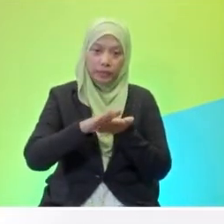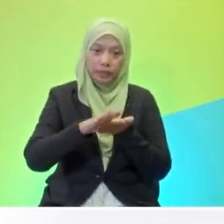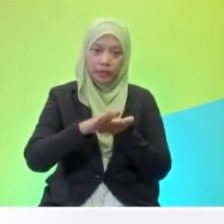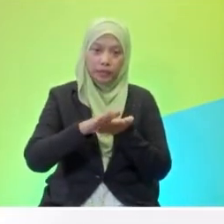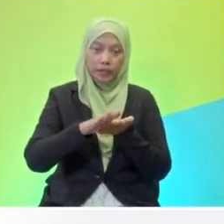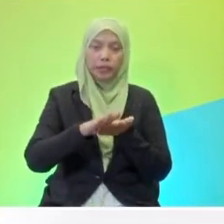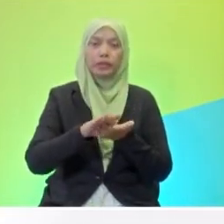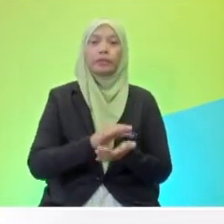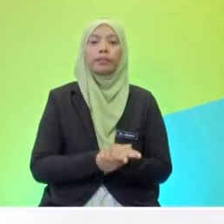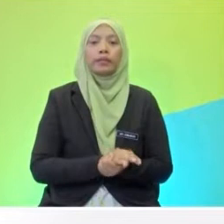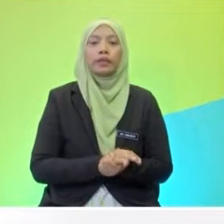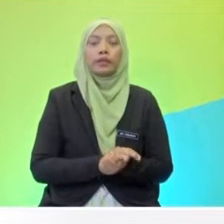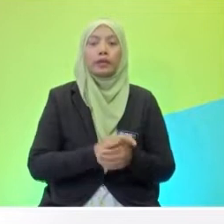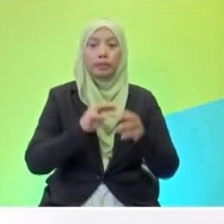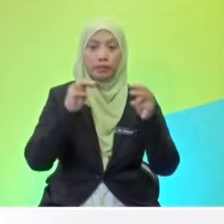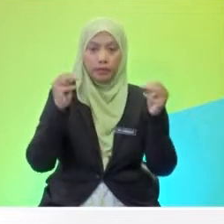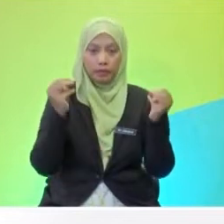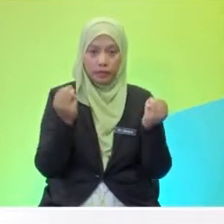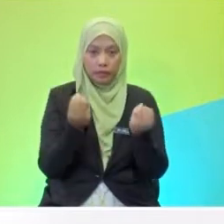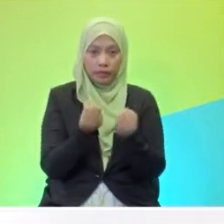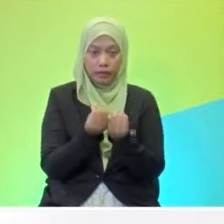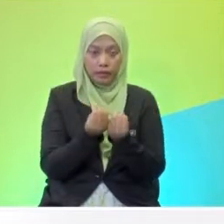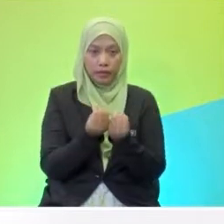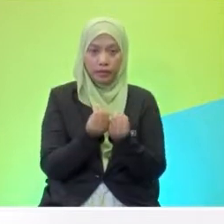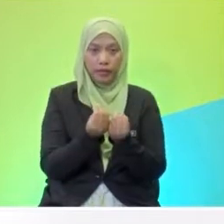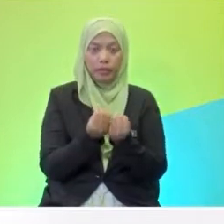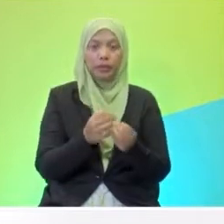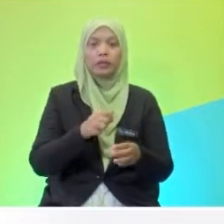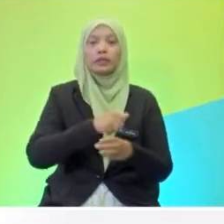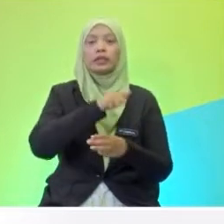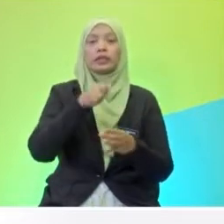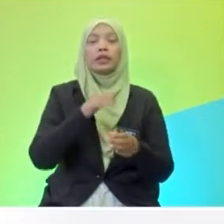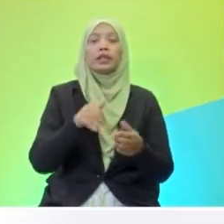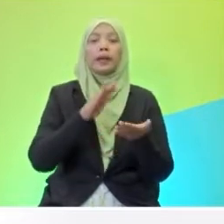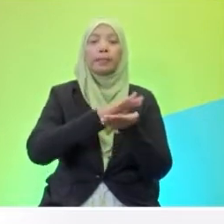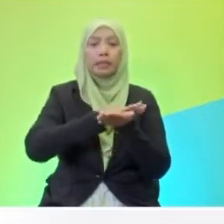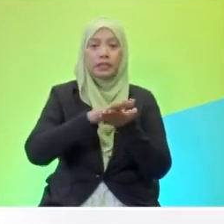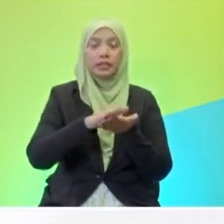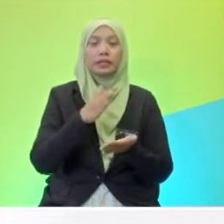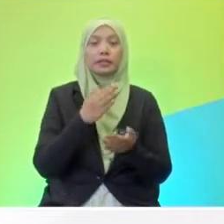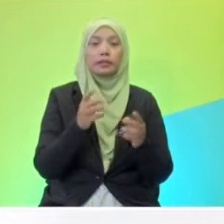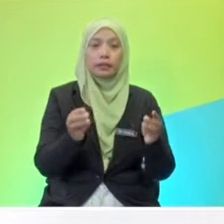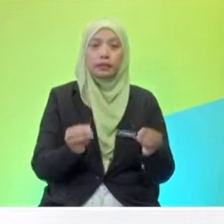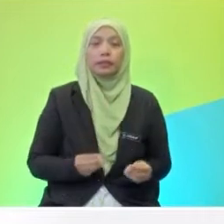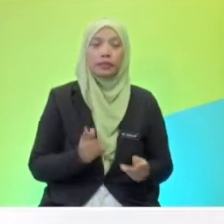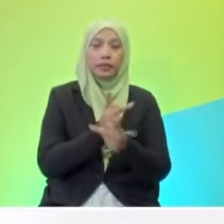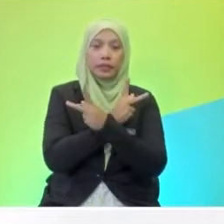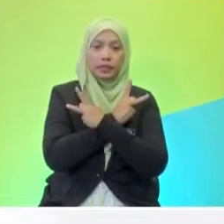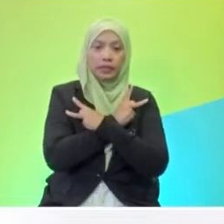berbahayaan kepada masyarakat setempat dengan sekitaran yang bersih Oke terima kasih